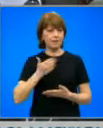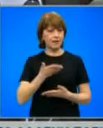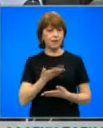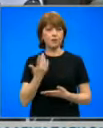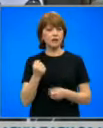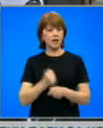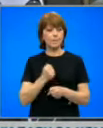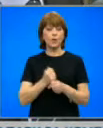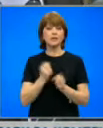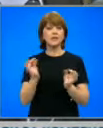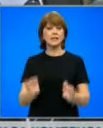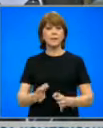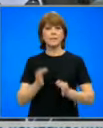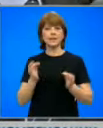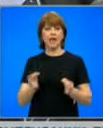специално срещу